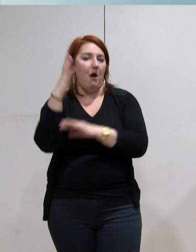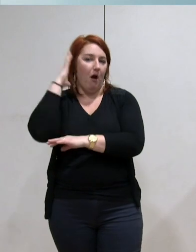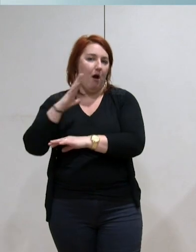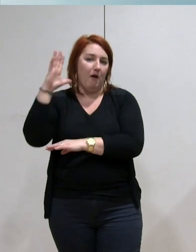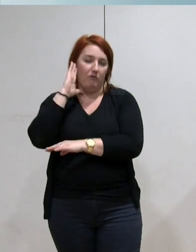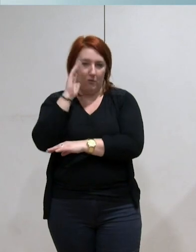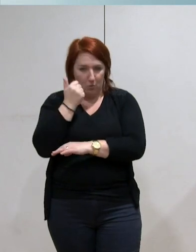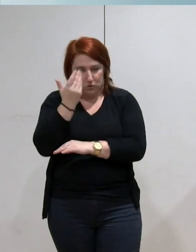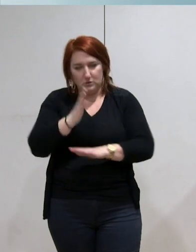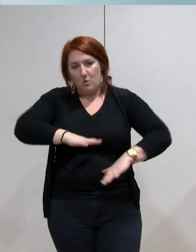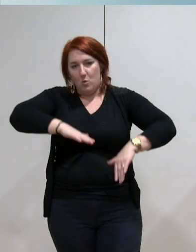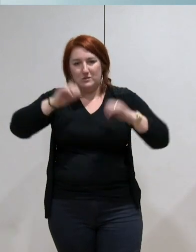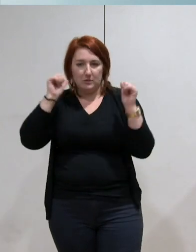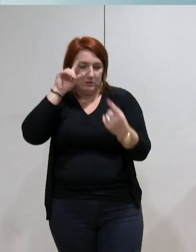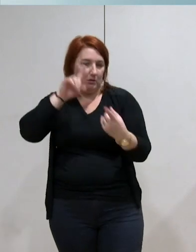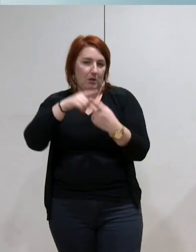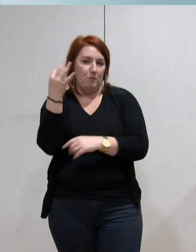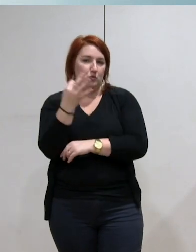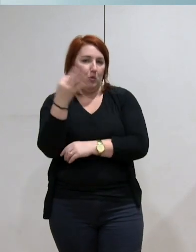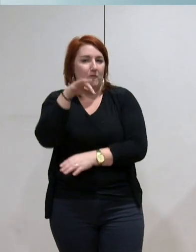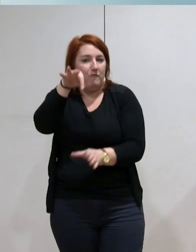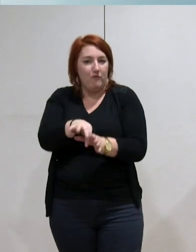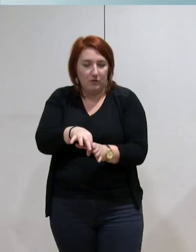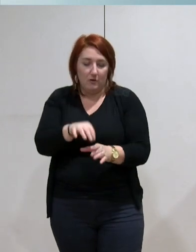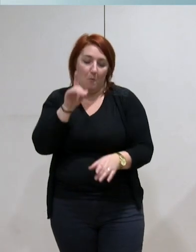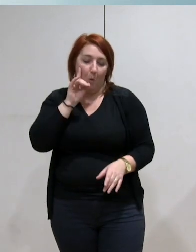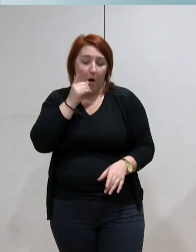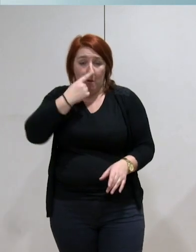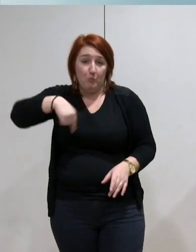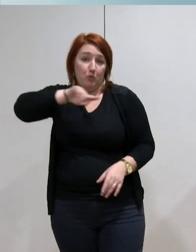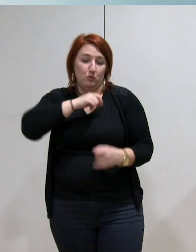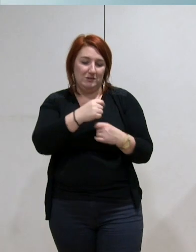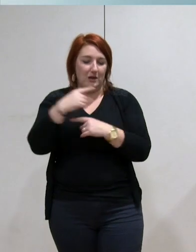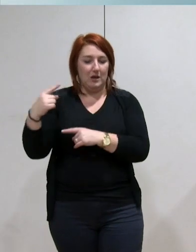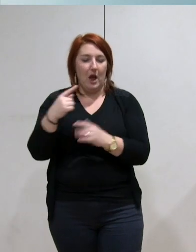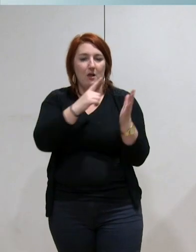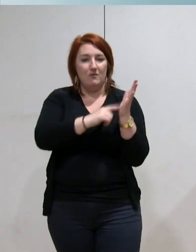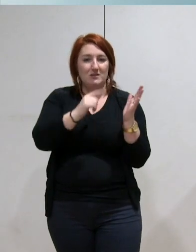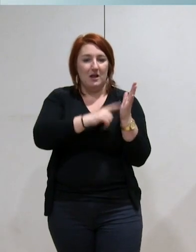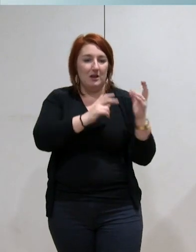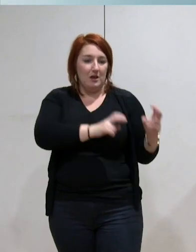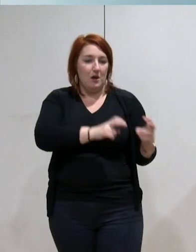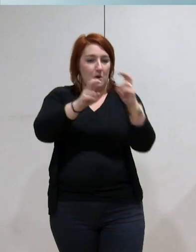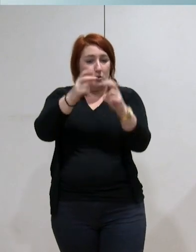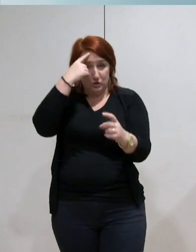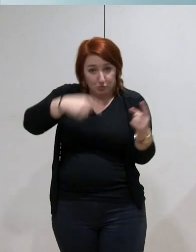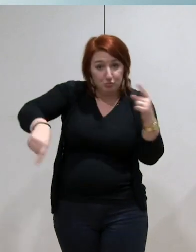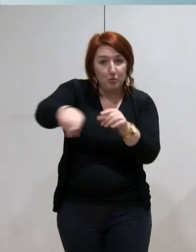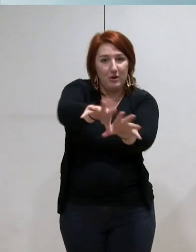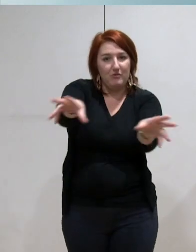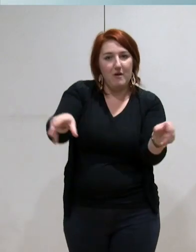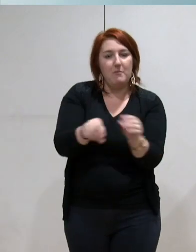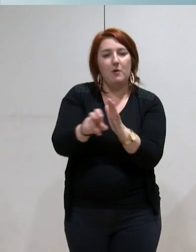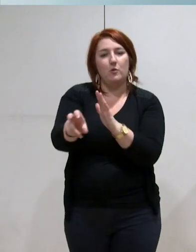abstiendrons sur ces tau car nous considérons que c'est une hausse de fiscalité et du poids de la fiscalité sur les ménages grenoblois qui payent leurs